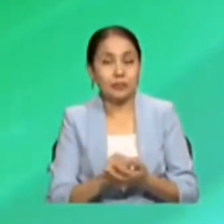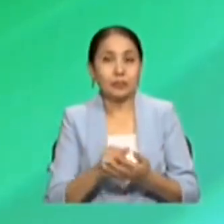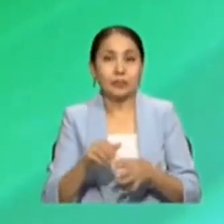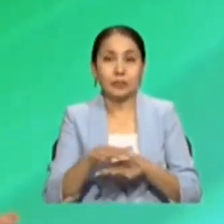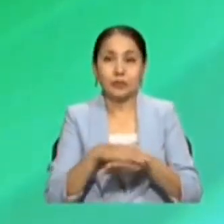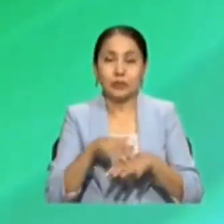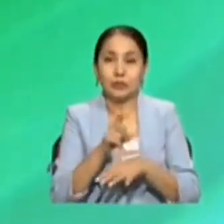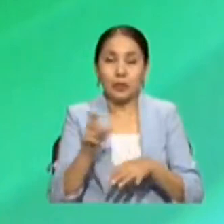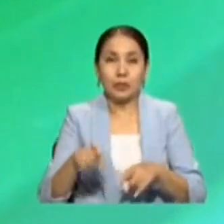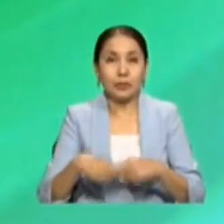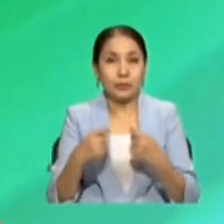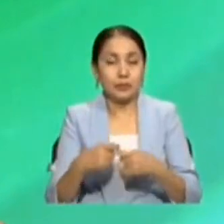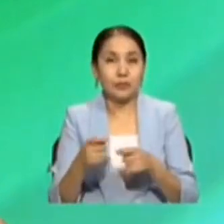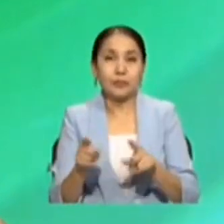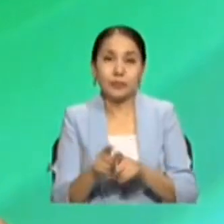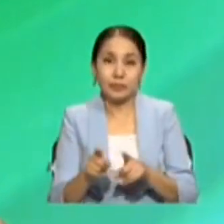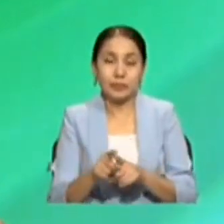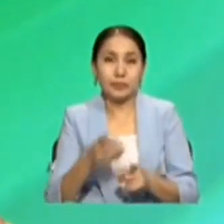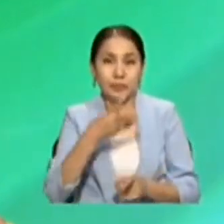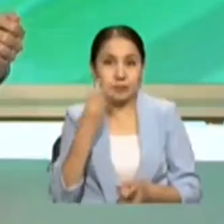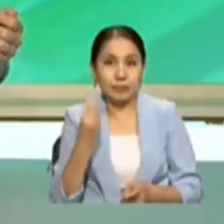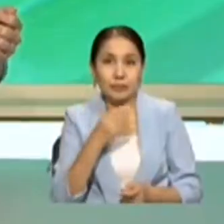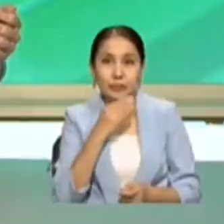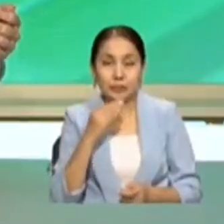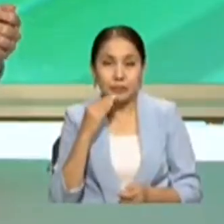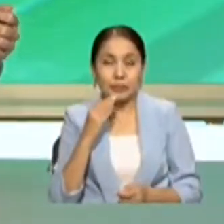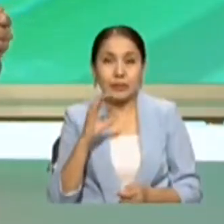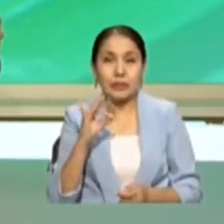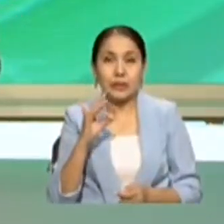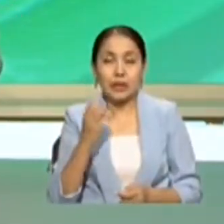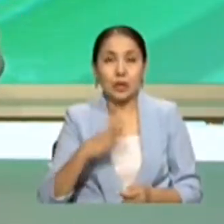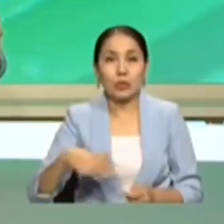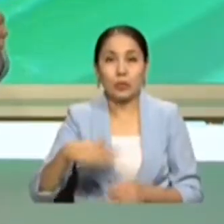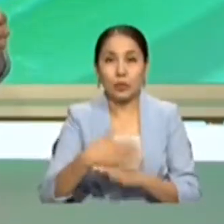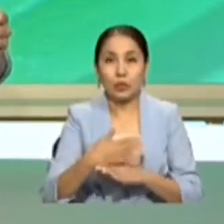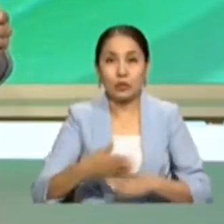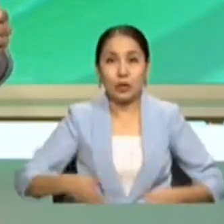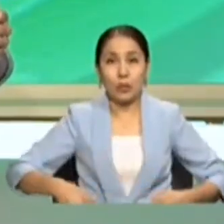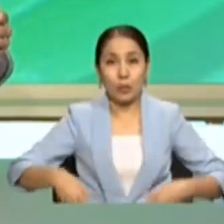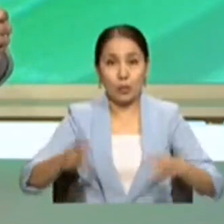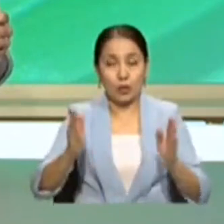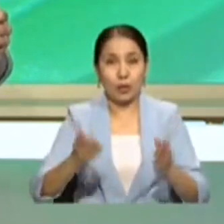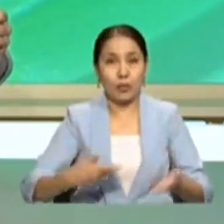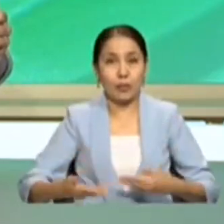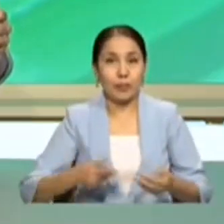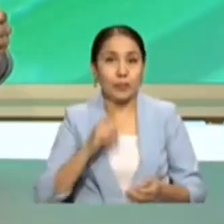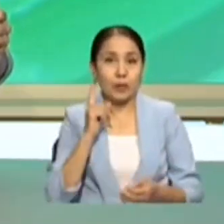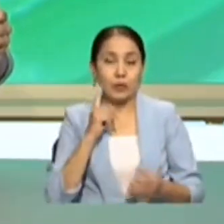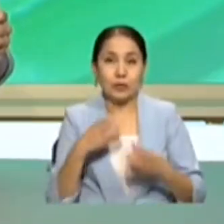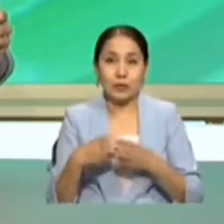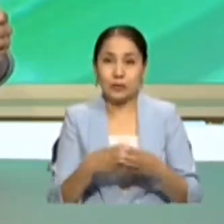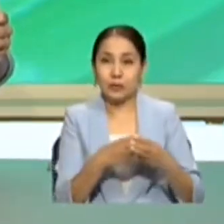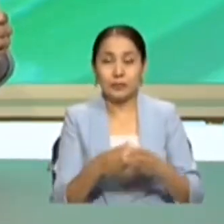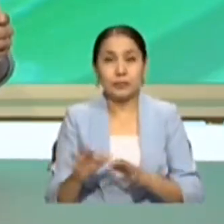jamiyatdagi yurish-turish qoidalarini ham unutib qo'ymoqdalar. Sirdaryo tumanidagi ko'cha bo'ylab harakatlanib ketayotgan yoshlarning